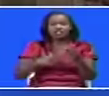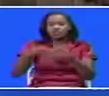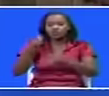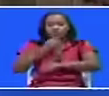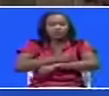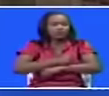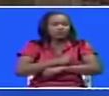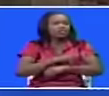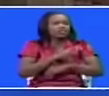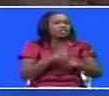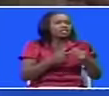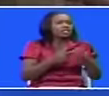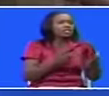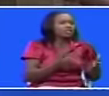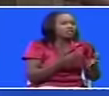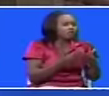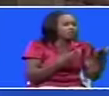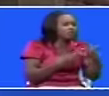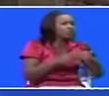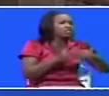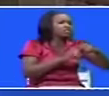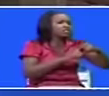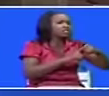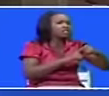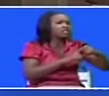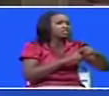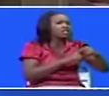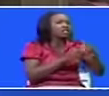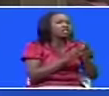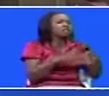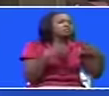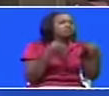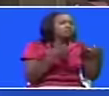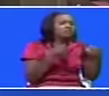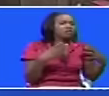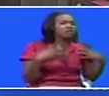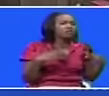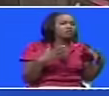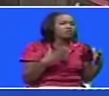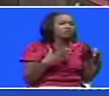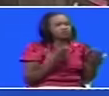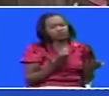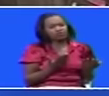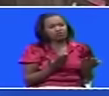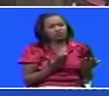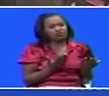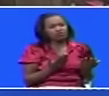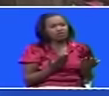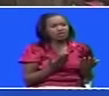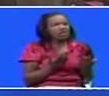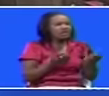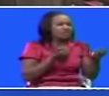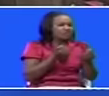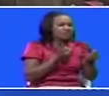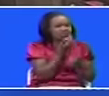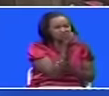hapa actually before 6. Na watu wako wengi, so kuna lack of cars, magari ziko